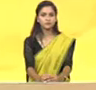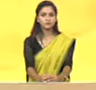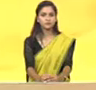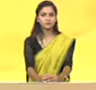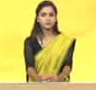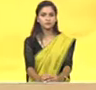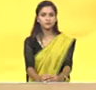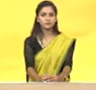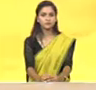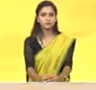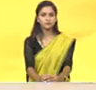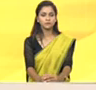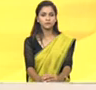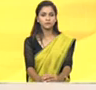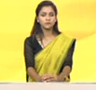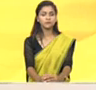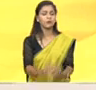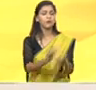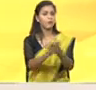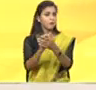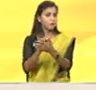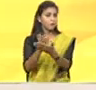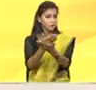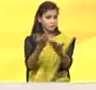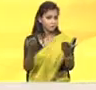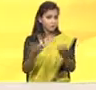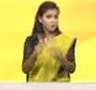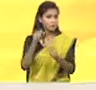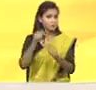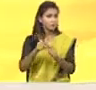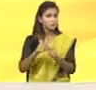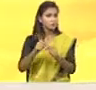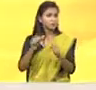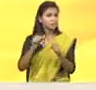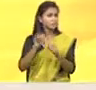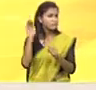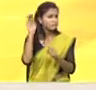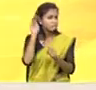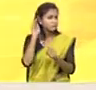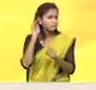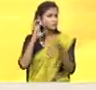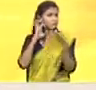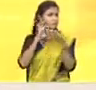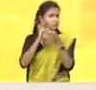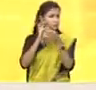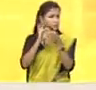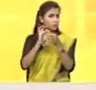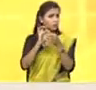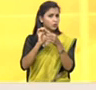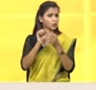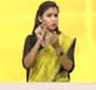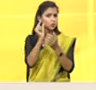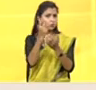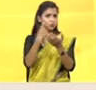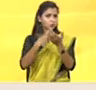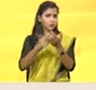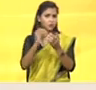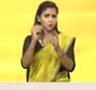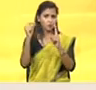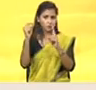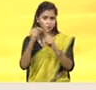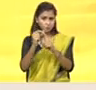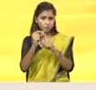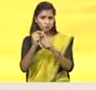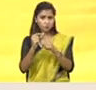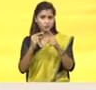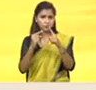abravit. साथियों, इस ऑडियो का संबंध यूरोप के एक देश लिथुएनिया